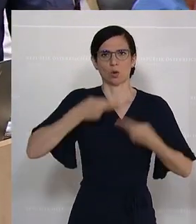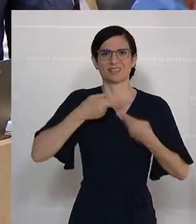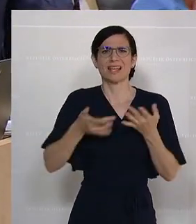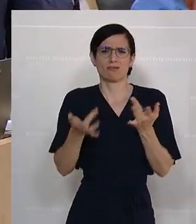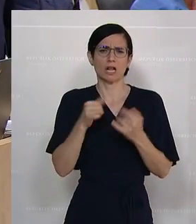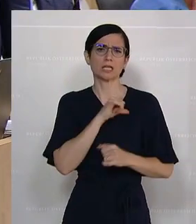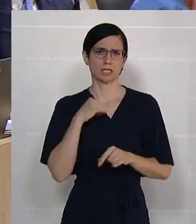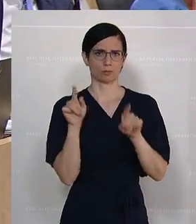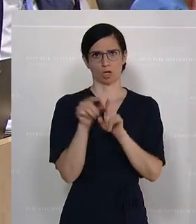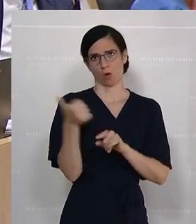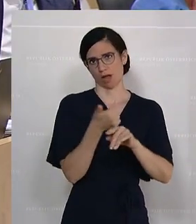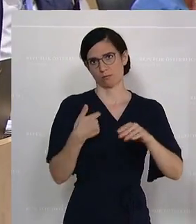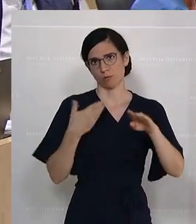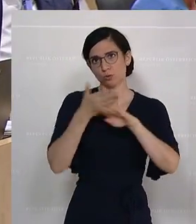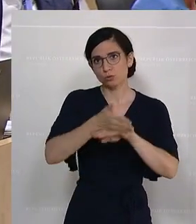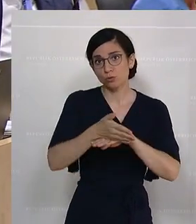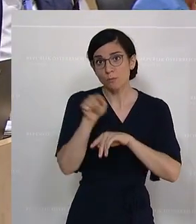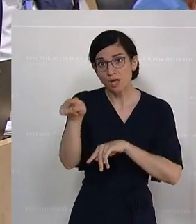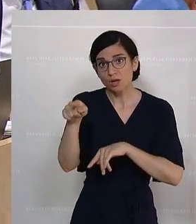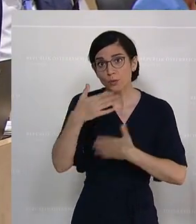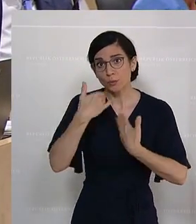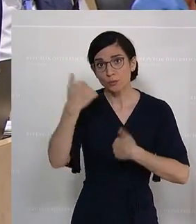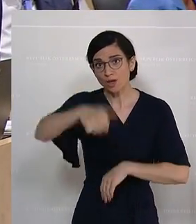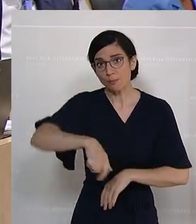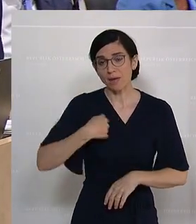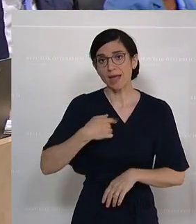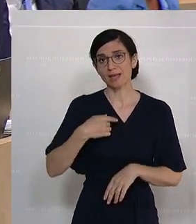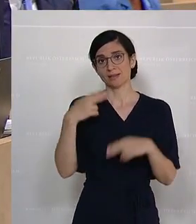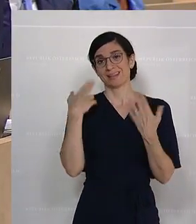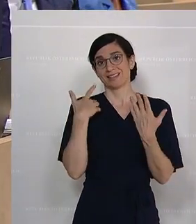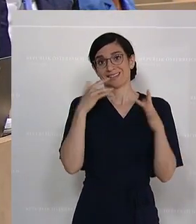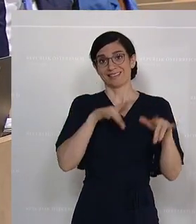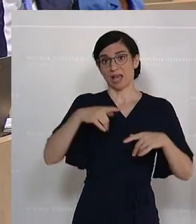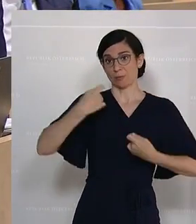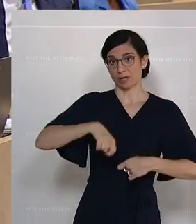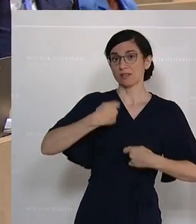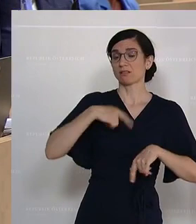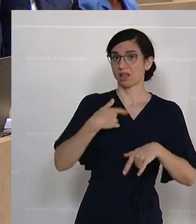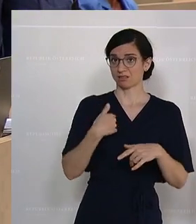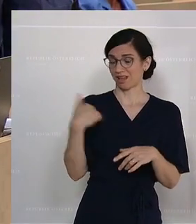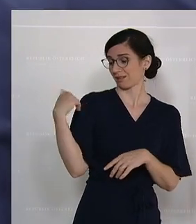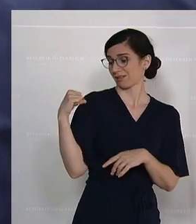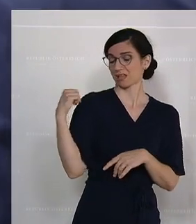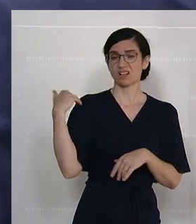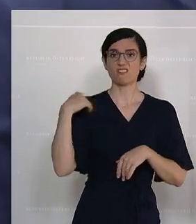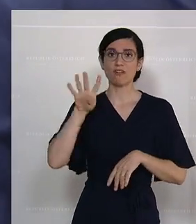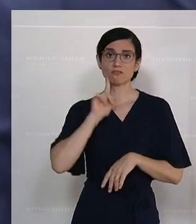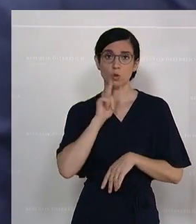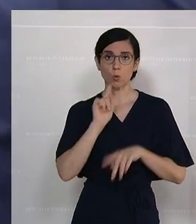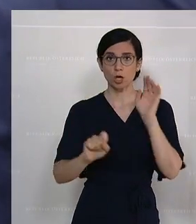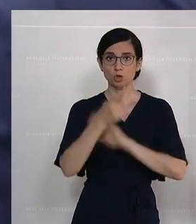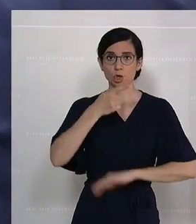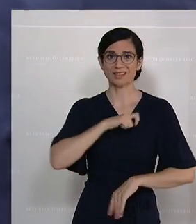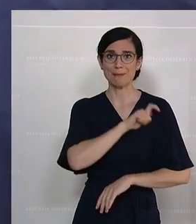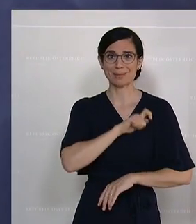besuchen aber da trifft man sie an nicht an bei der präsident ist dem ersuchen nachgekommen gehst dann nur zum 16 eine sonderpräsidiale